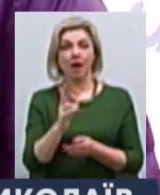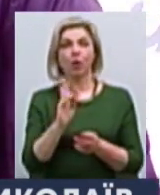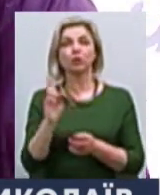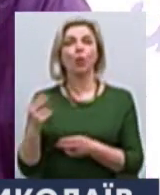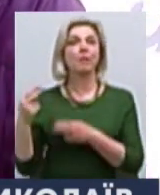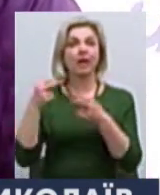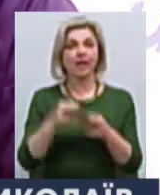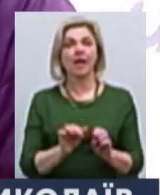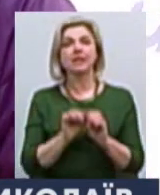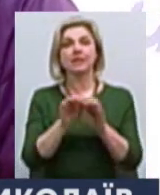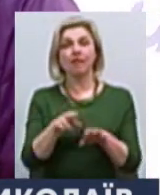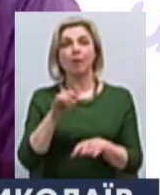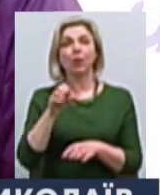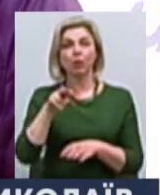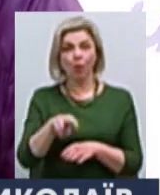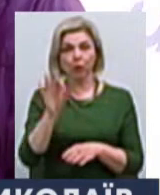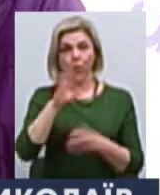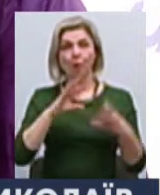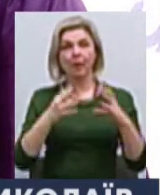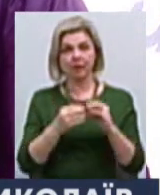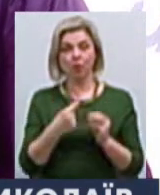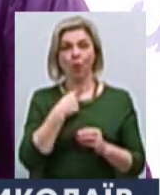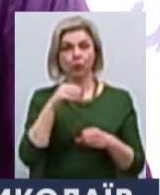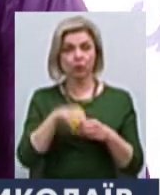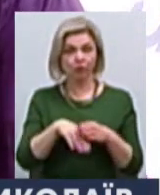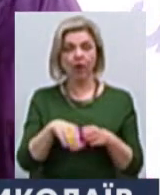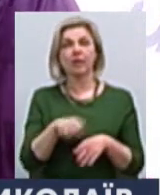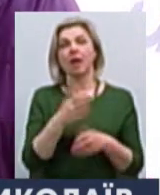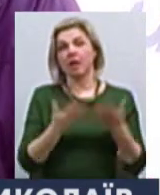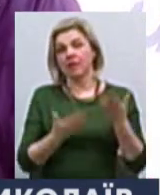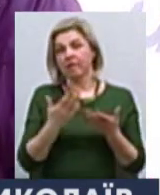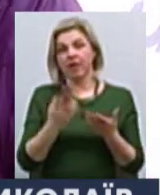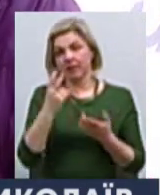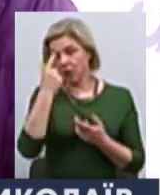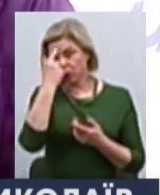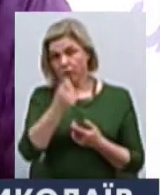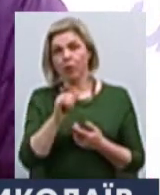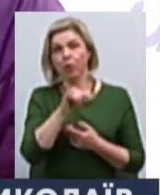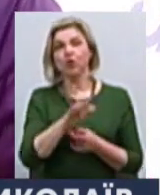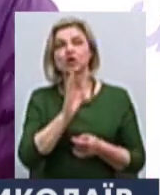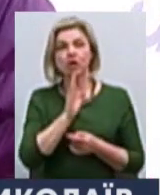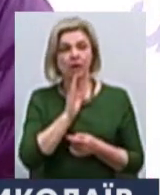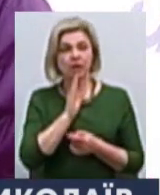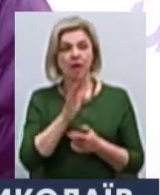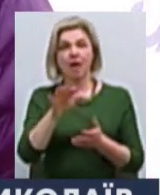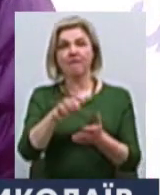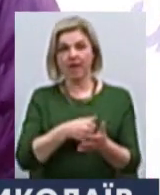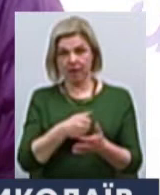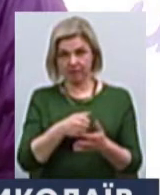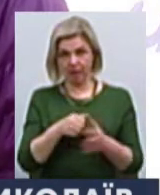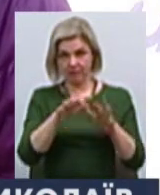про підсумки голосування, можливо, десь не догледіли, але у жінок вирвали з рук